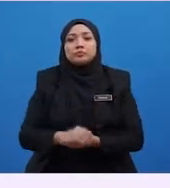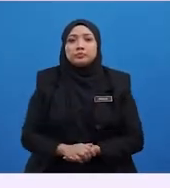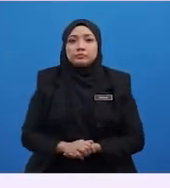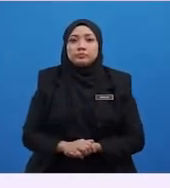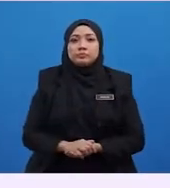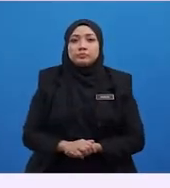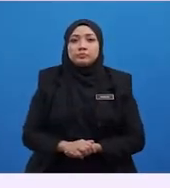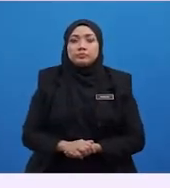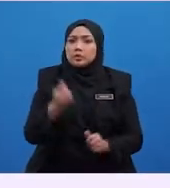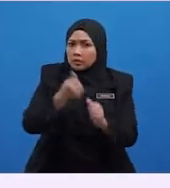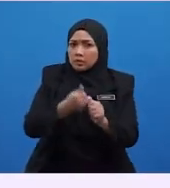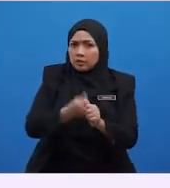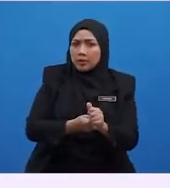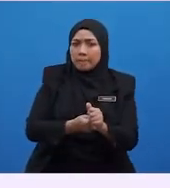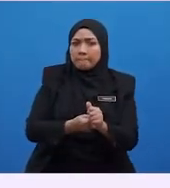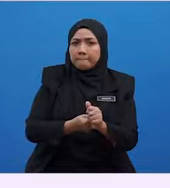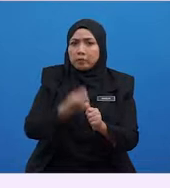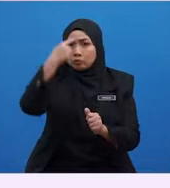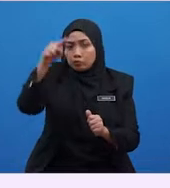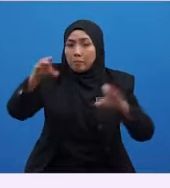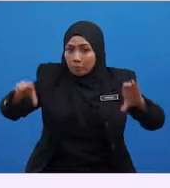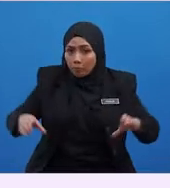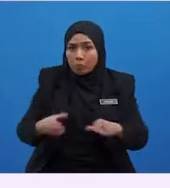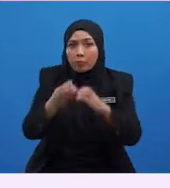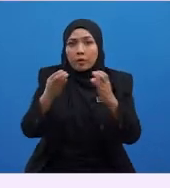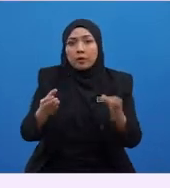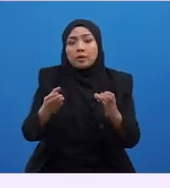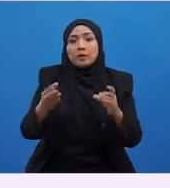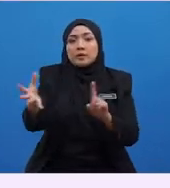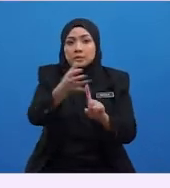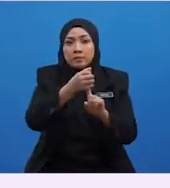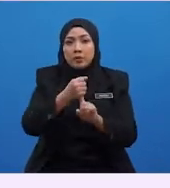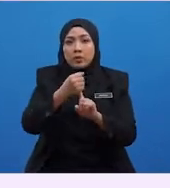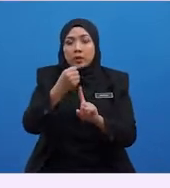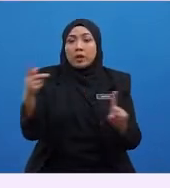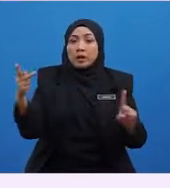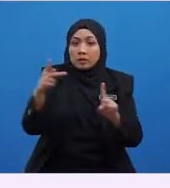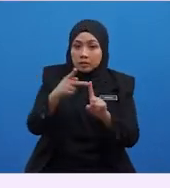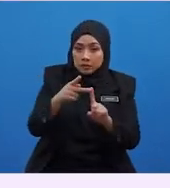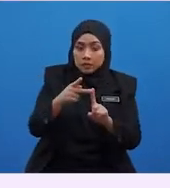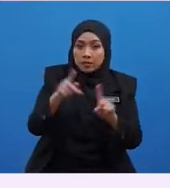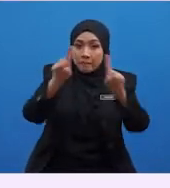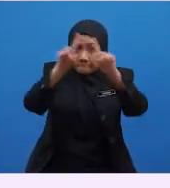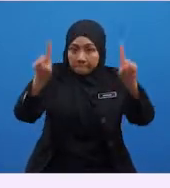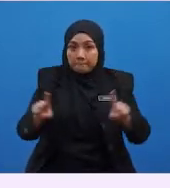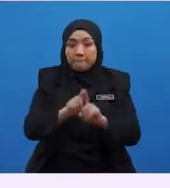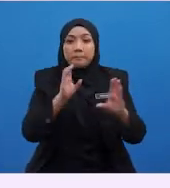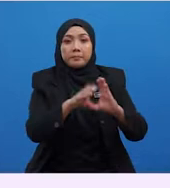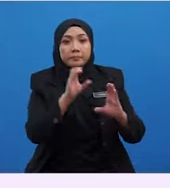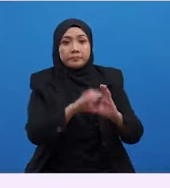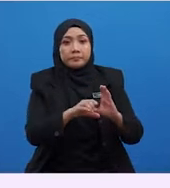Setiap kali membina halaman yang memerlukan capaian ke pangkalan data, kita perlu memanggil